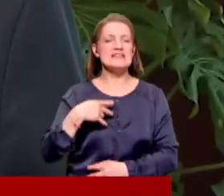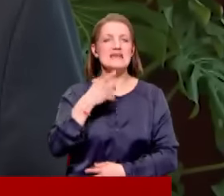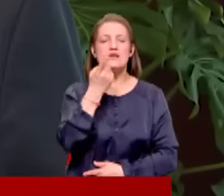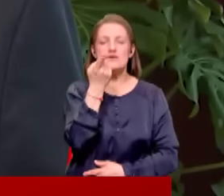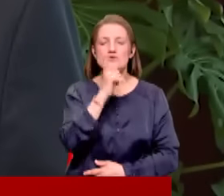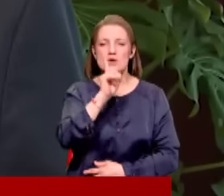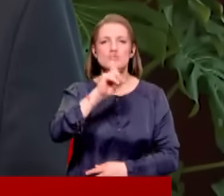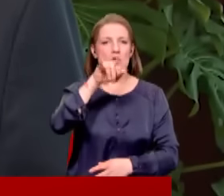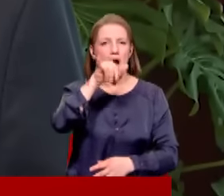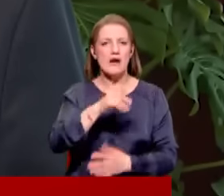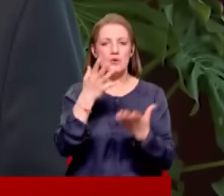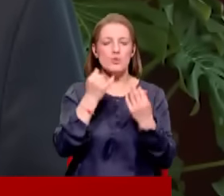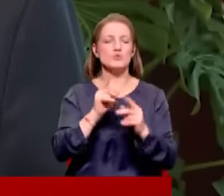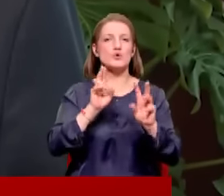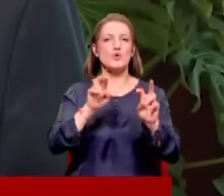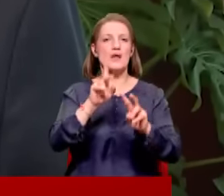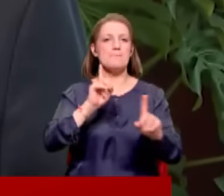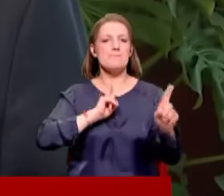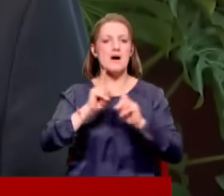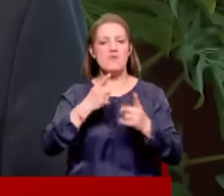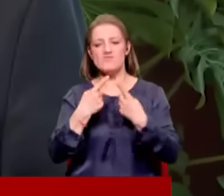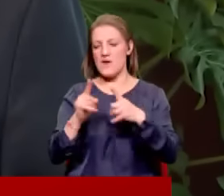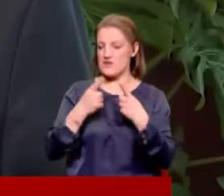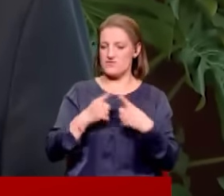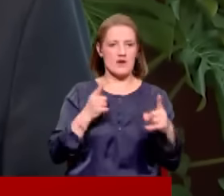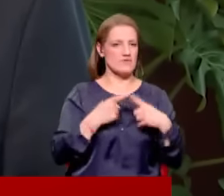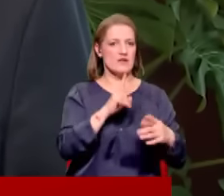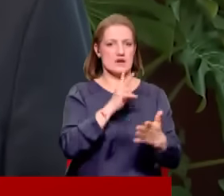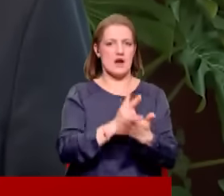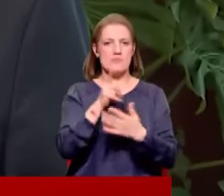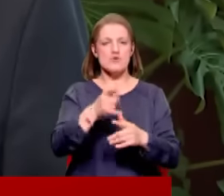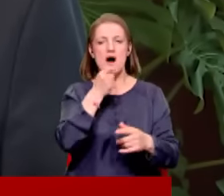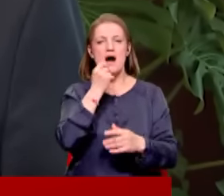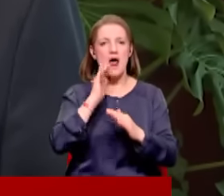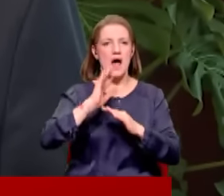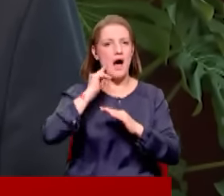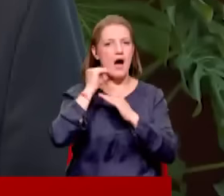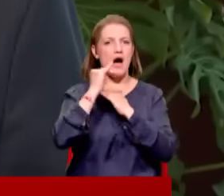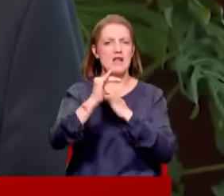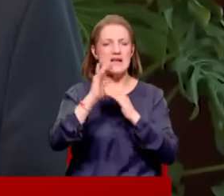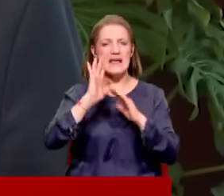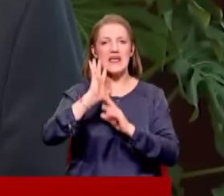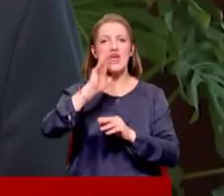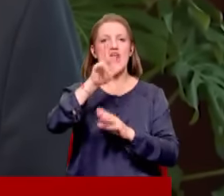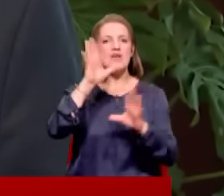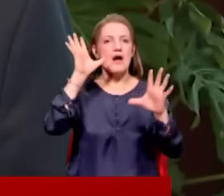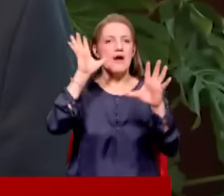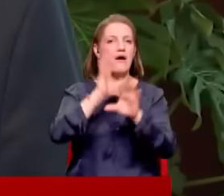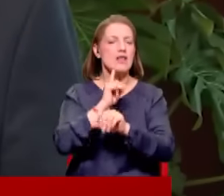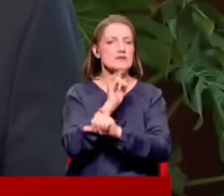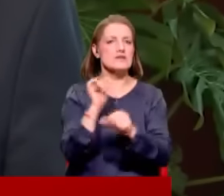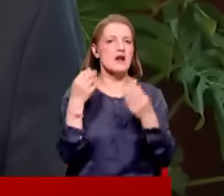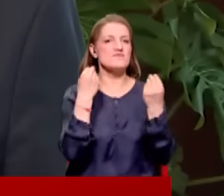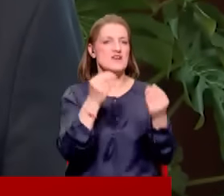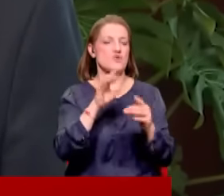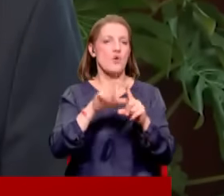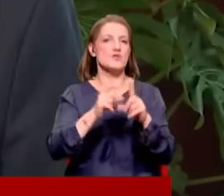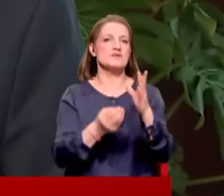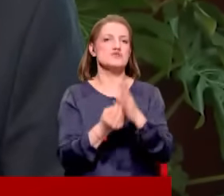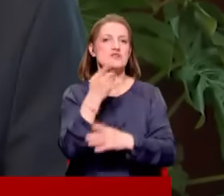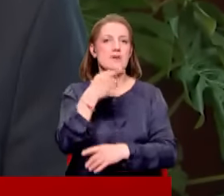olduğu bir konuda mahkemeler sürekli farklı kararlar veriyor. Bu Ankara halkının geleceğini karartan bir durum ortaya çıkaracak. En azından